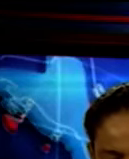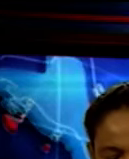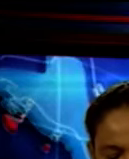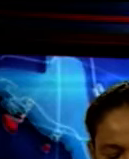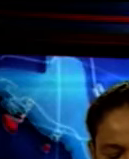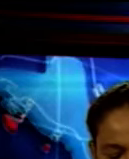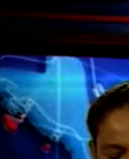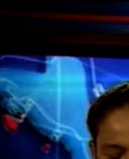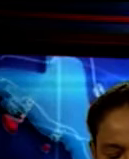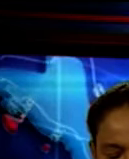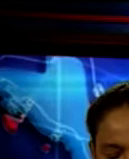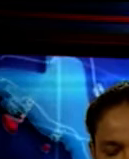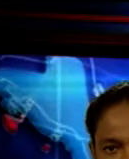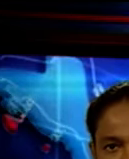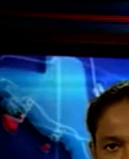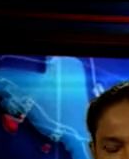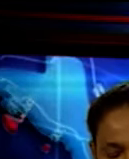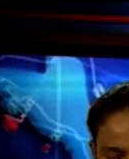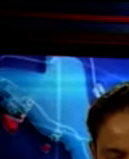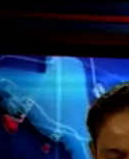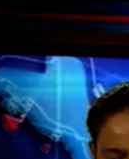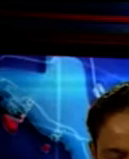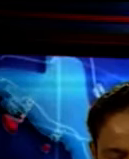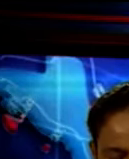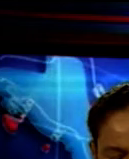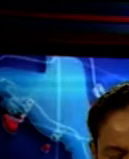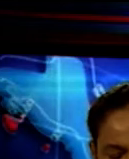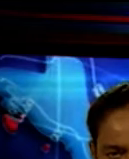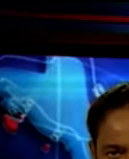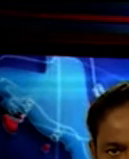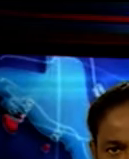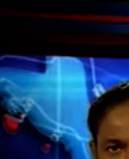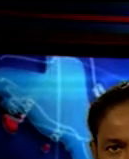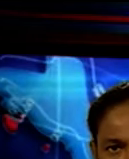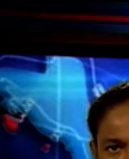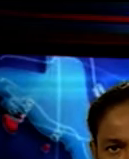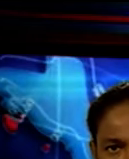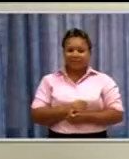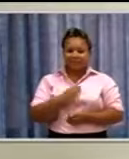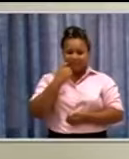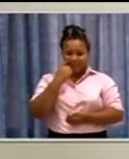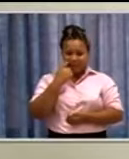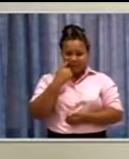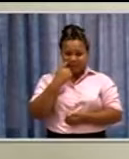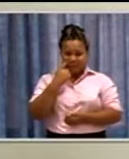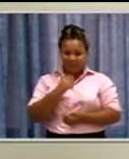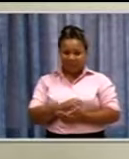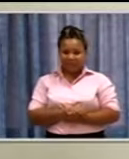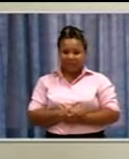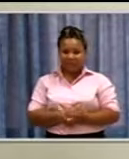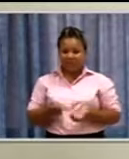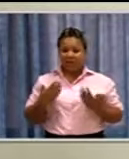qui encore peut tester négatif et dans cette isolation persévérance. Il y a 5 patients